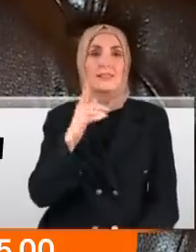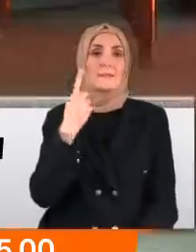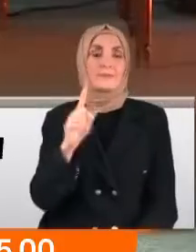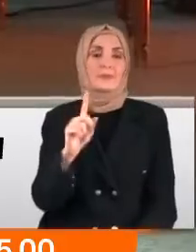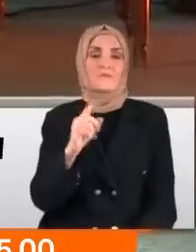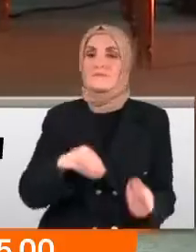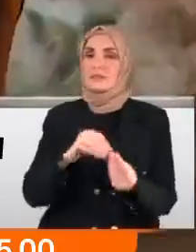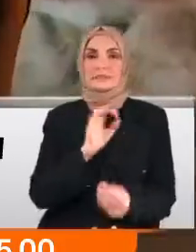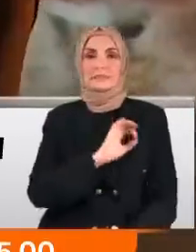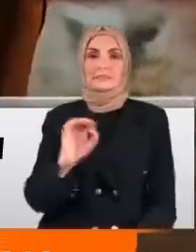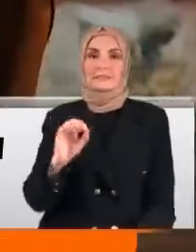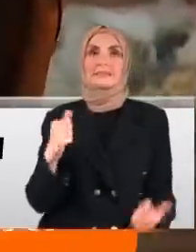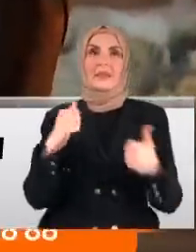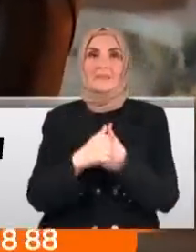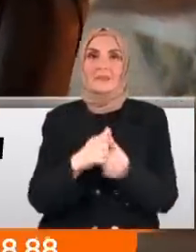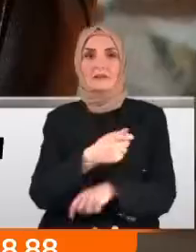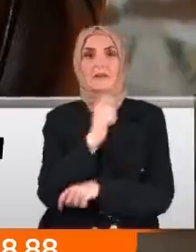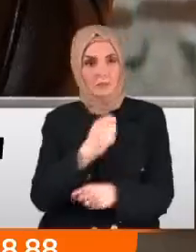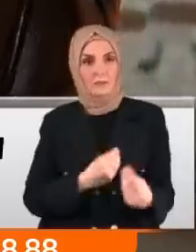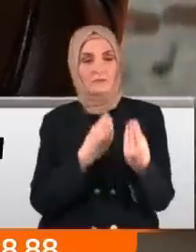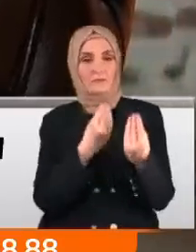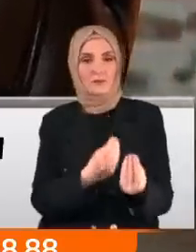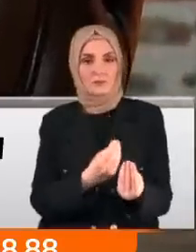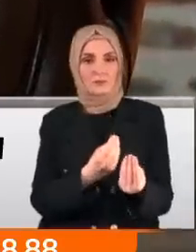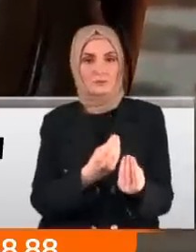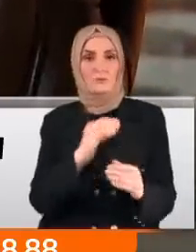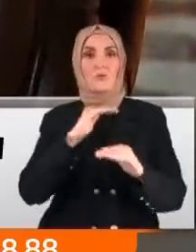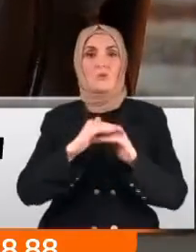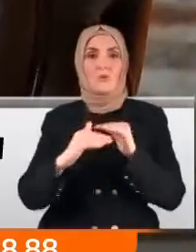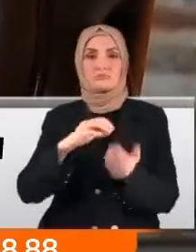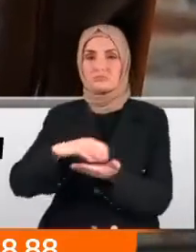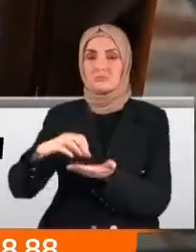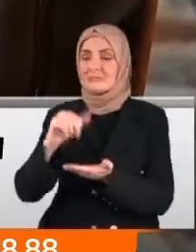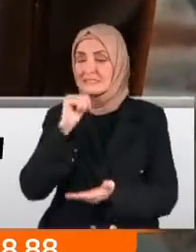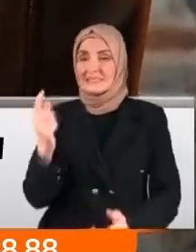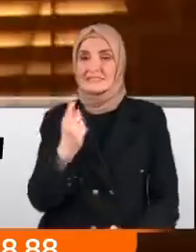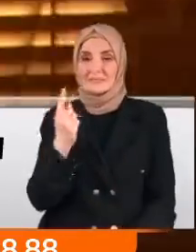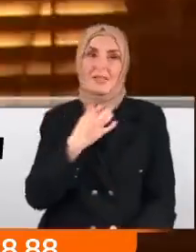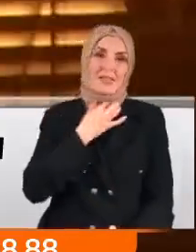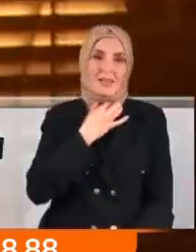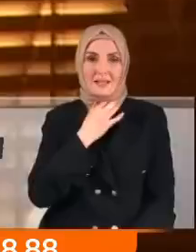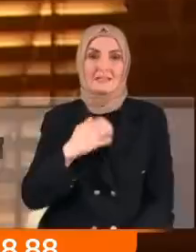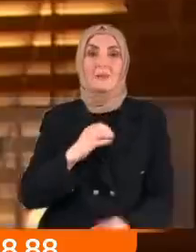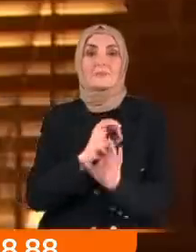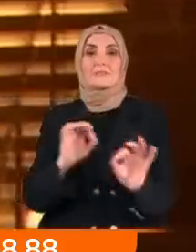kredisi sunacağız. Toplumumuzun hiçbir kesimini çaresiz, sahipsiz hissettirmeyeceğiz.